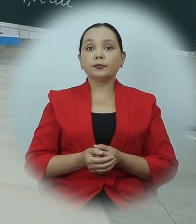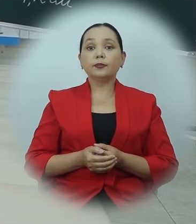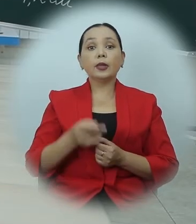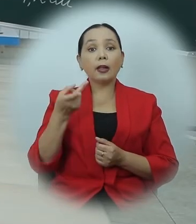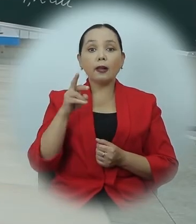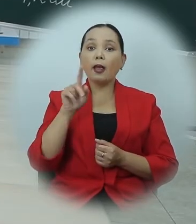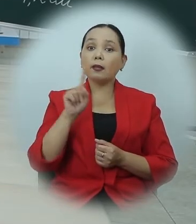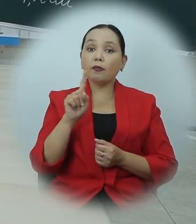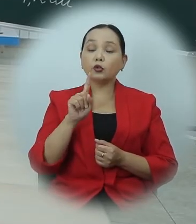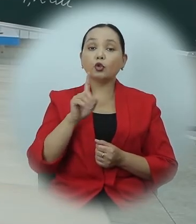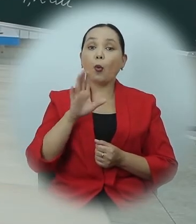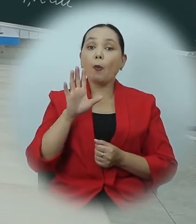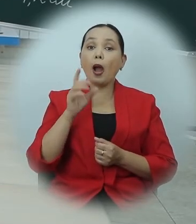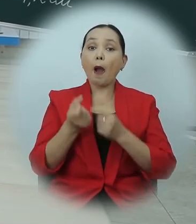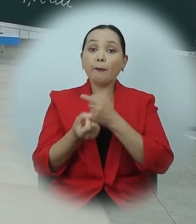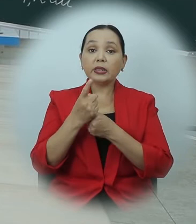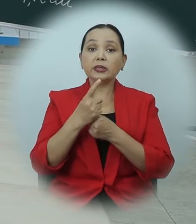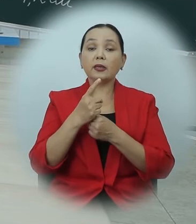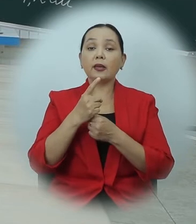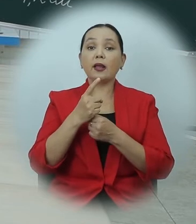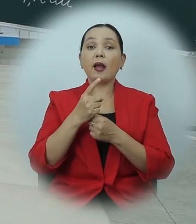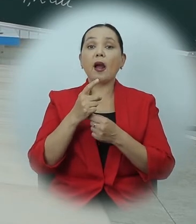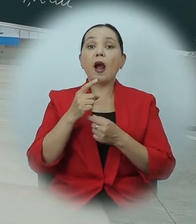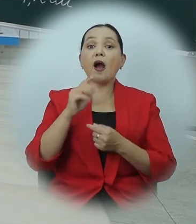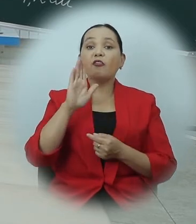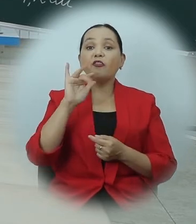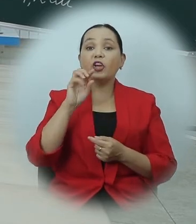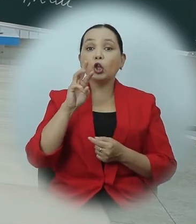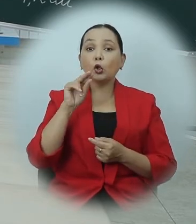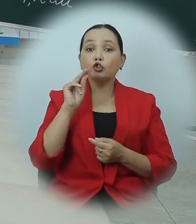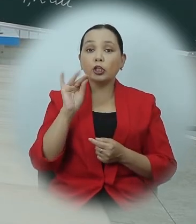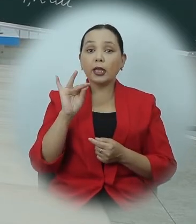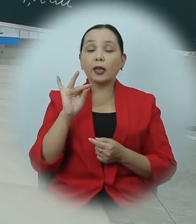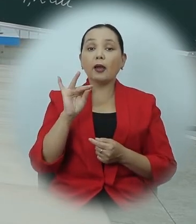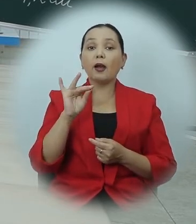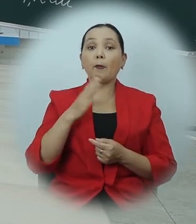Для того, чтобы определить раствор выточек, мы должны